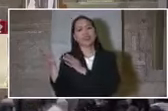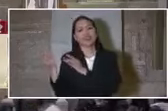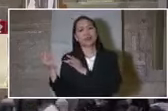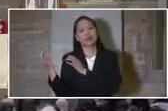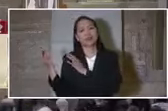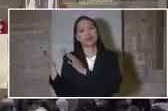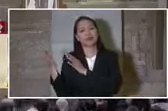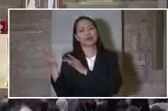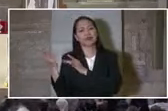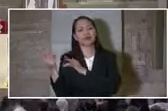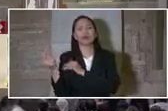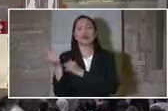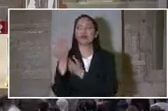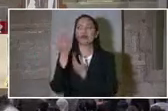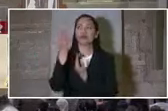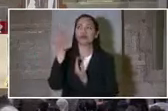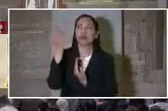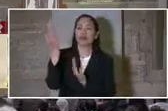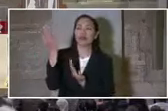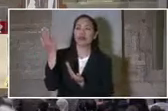Maghintay sa kanya,